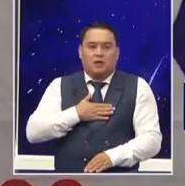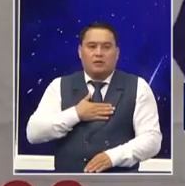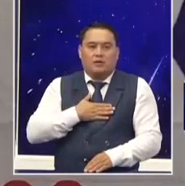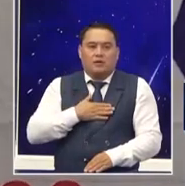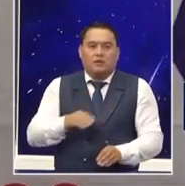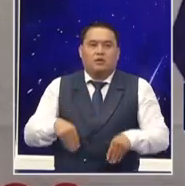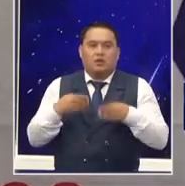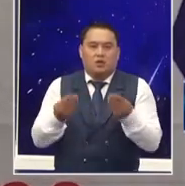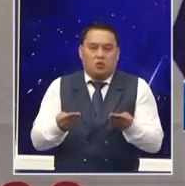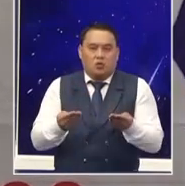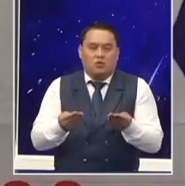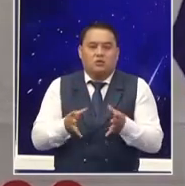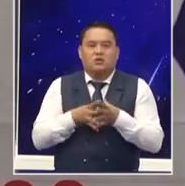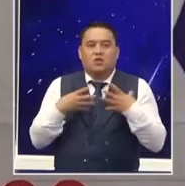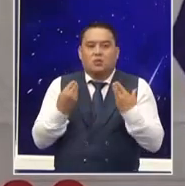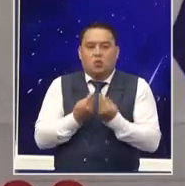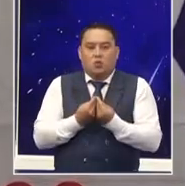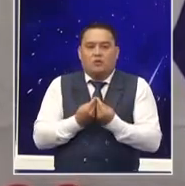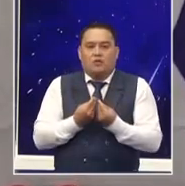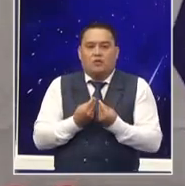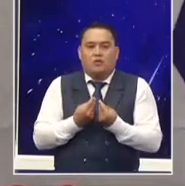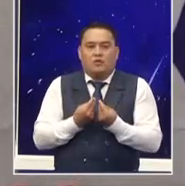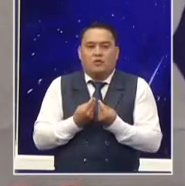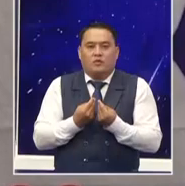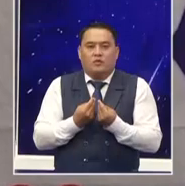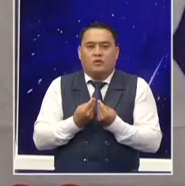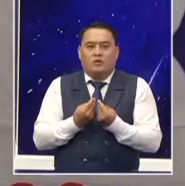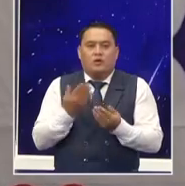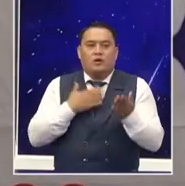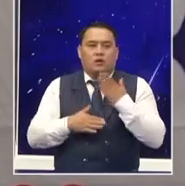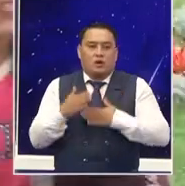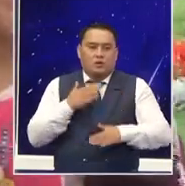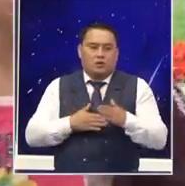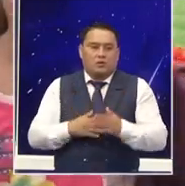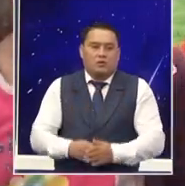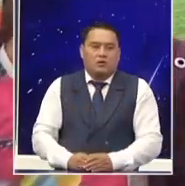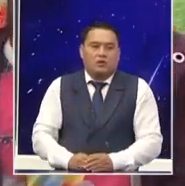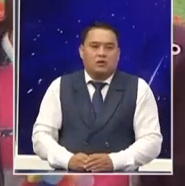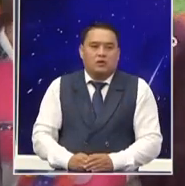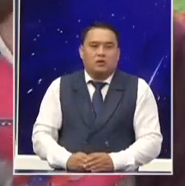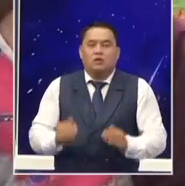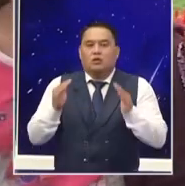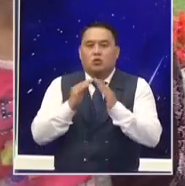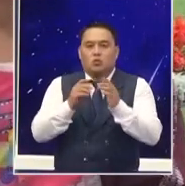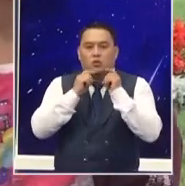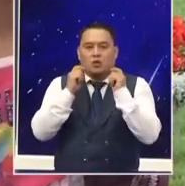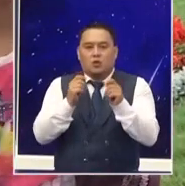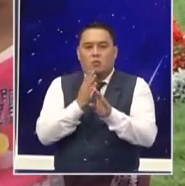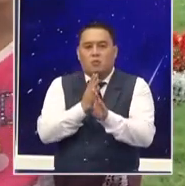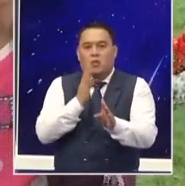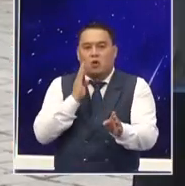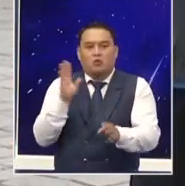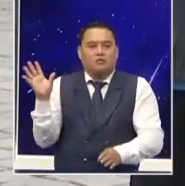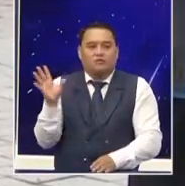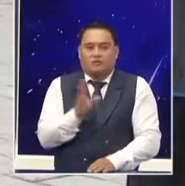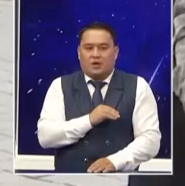определяют, какую семью в этот раз радовать домом. Как оказалось, жилье выдается не по очереди и не